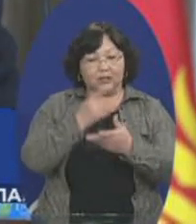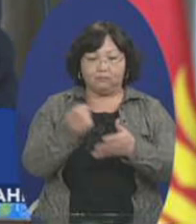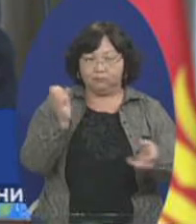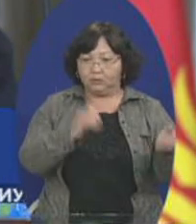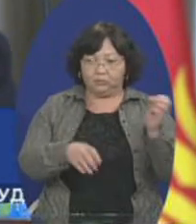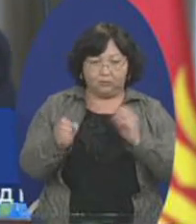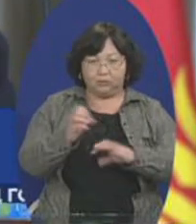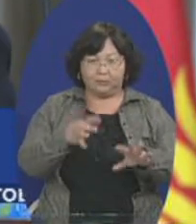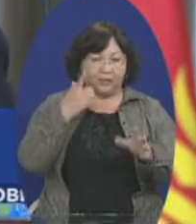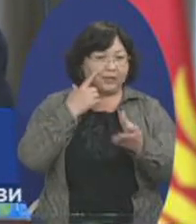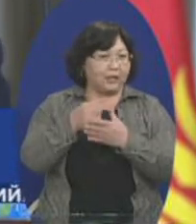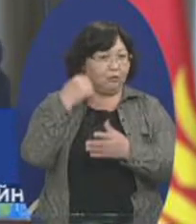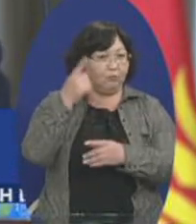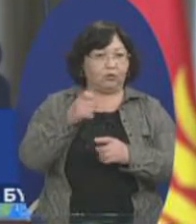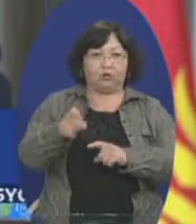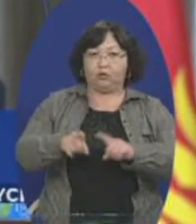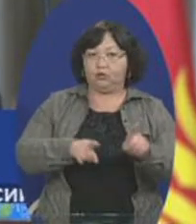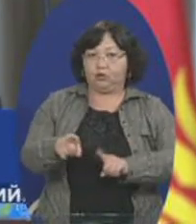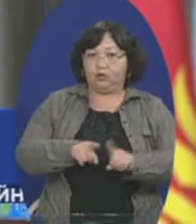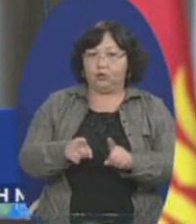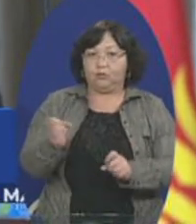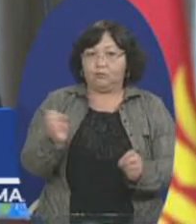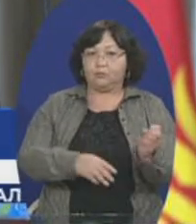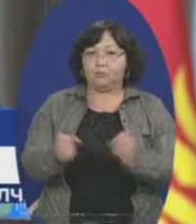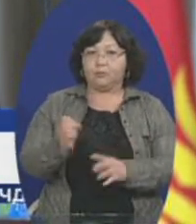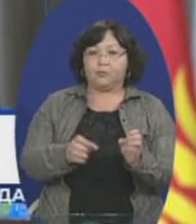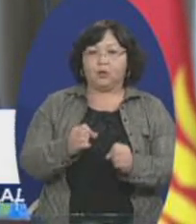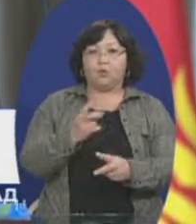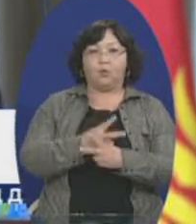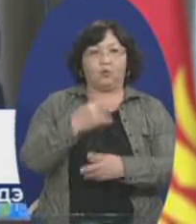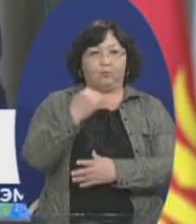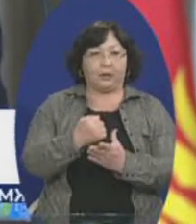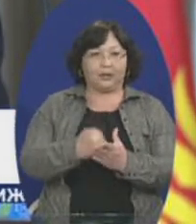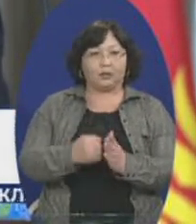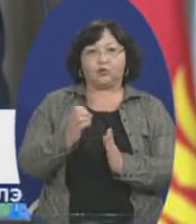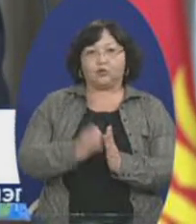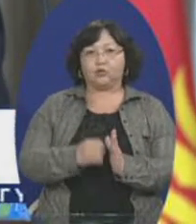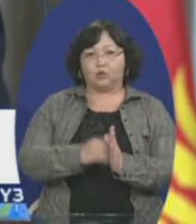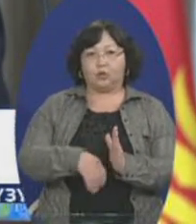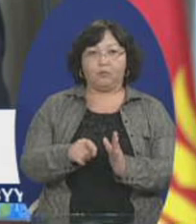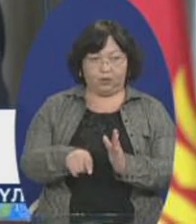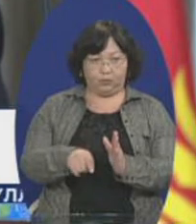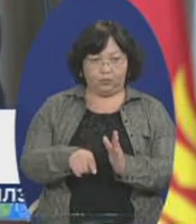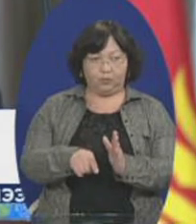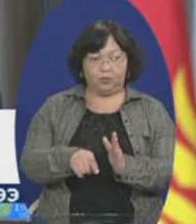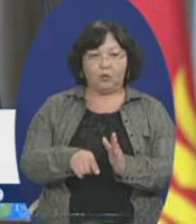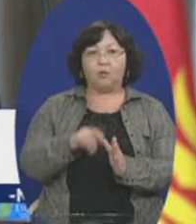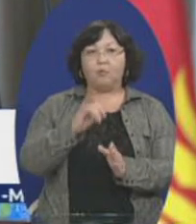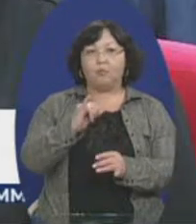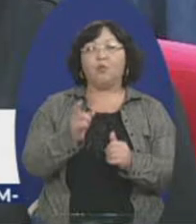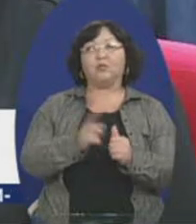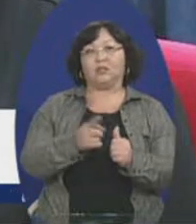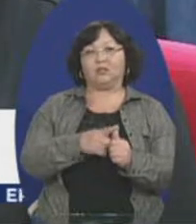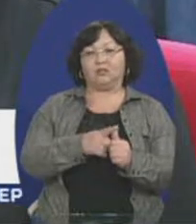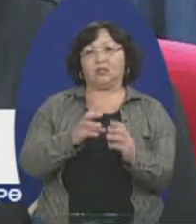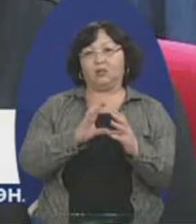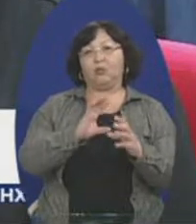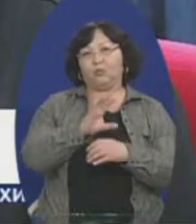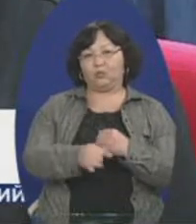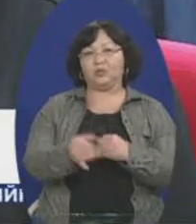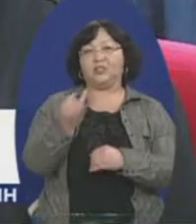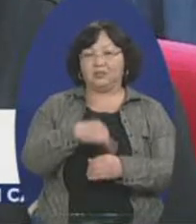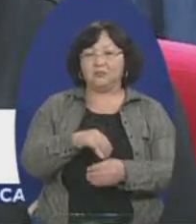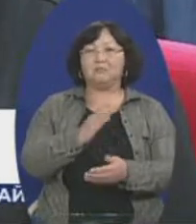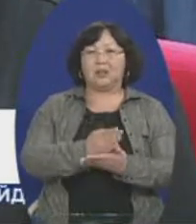нам үзэл бодол өнцгүүд өрсөлдөж энэ хууль батлагдах ёстой юм газар байгаа. Ийм учраас муу нэртэй байх нь дэлхийд даяар аргагүй. Аль болох